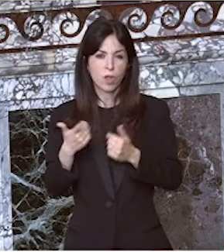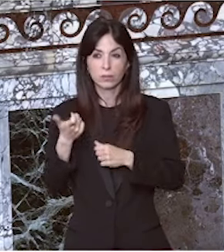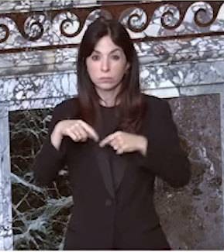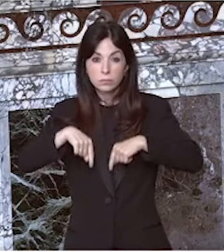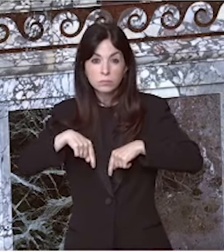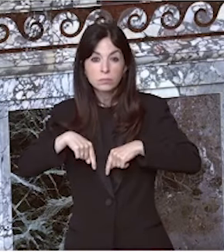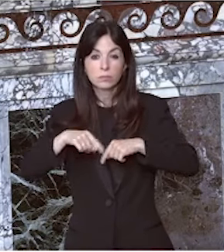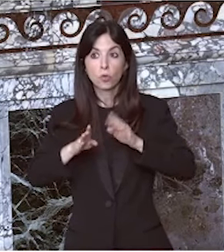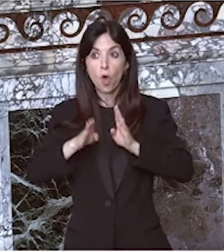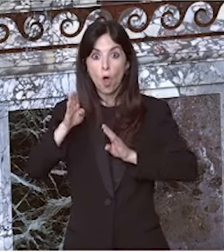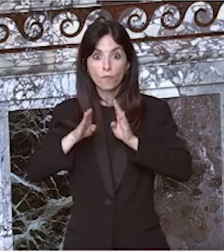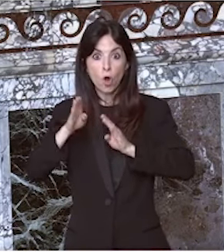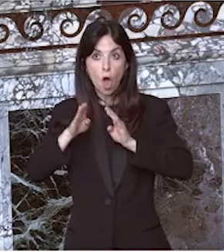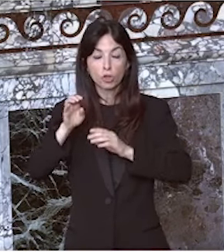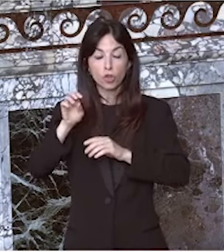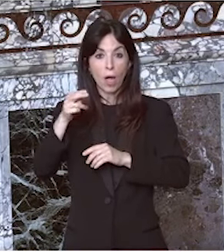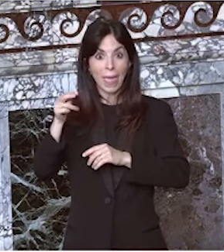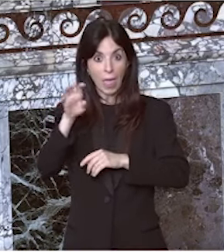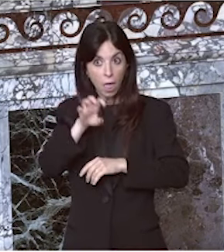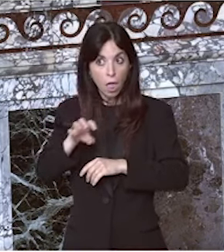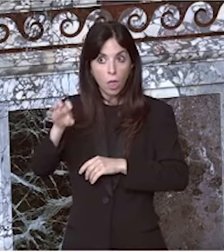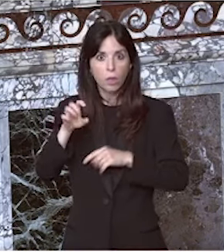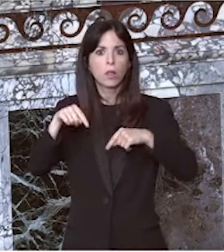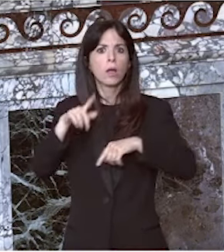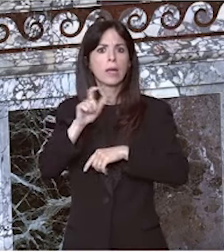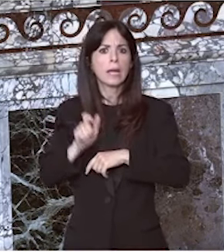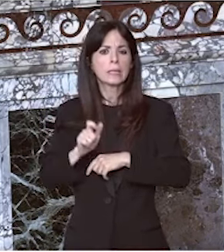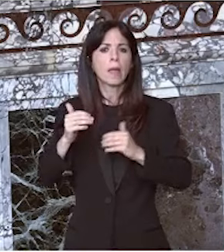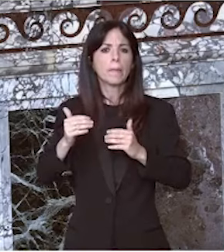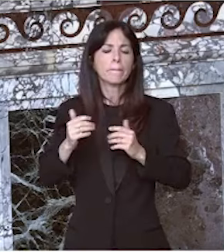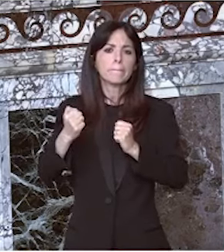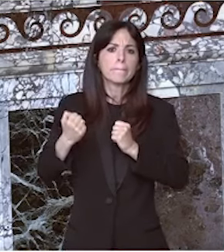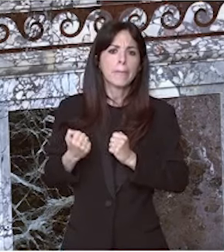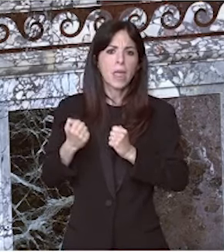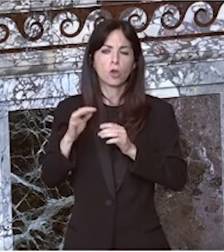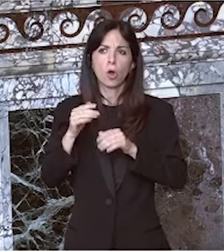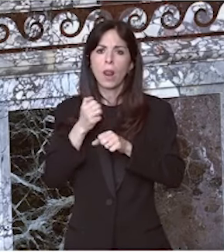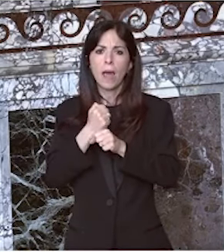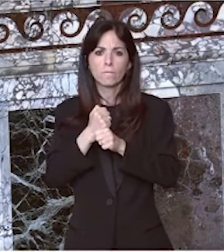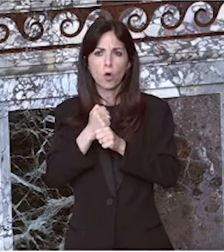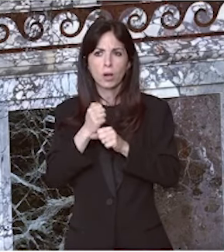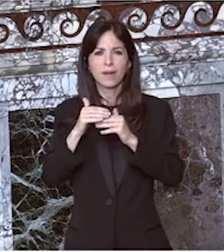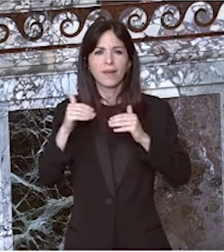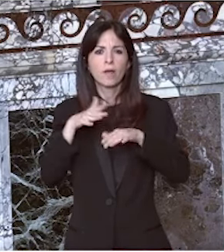disponibilità rispetto al resto dell'area dell'euro di lavoratori con livelli di competenza elevati.